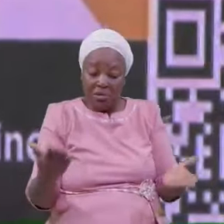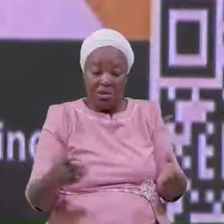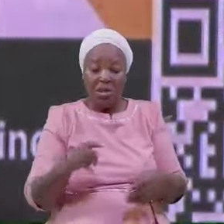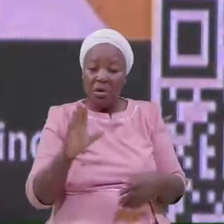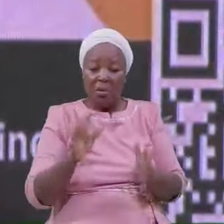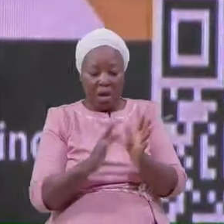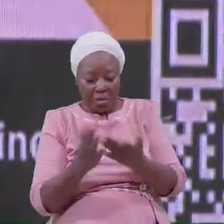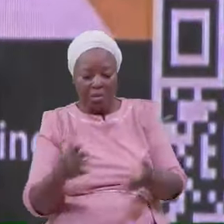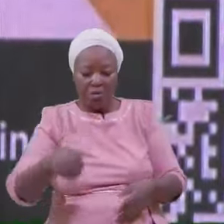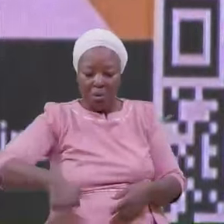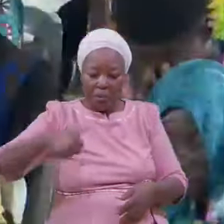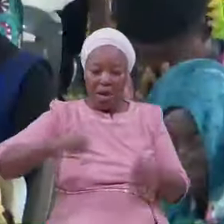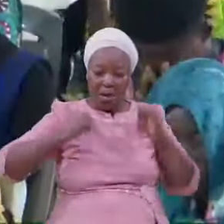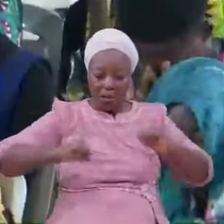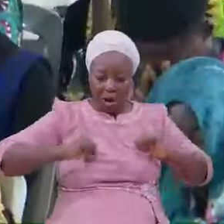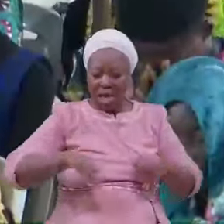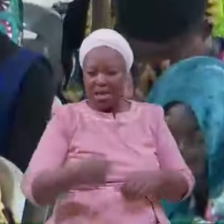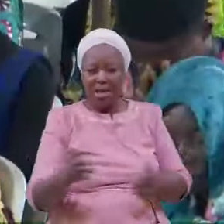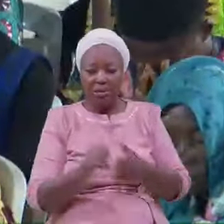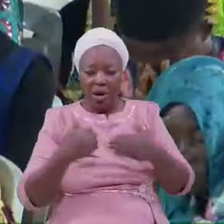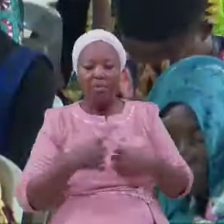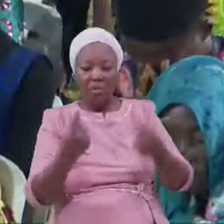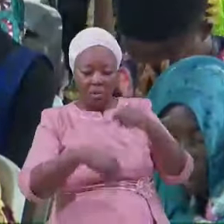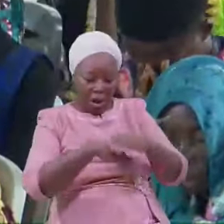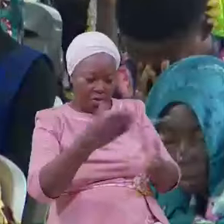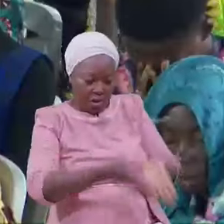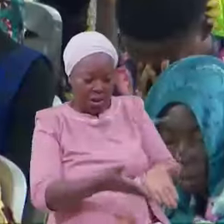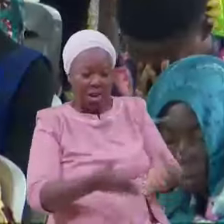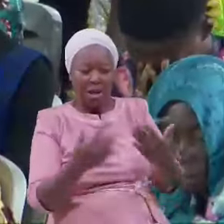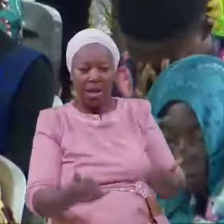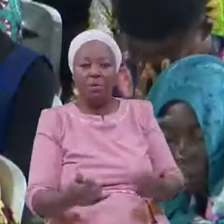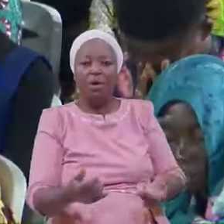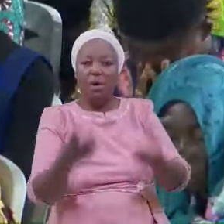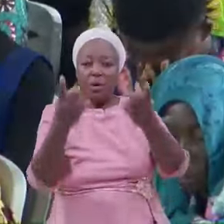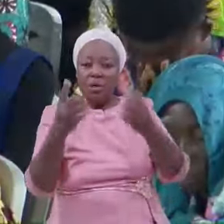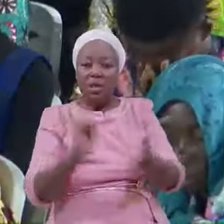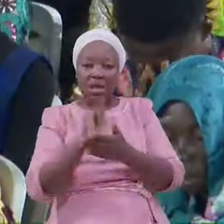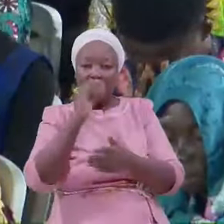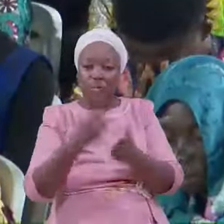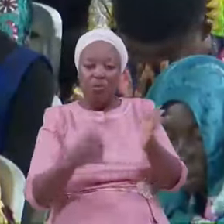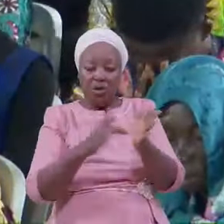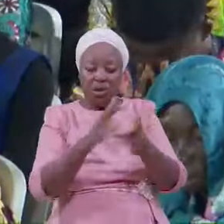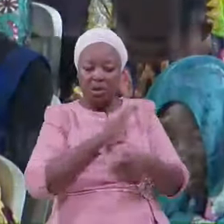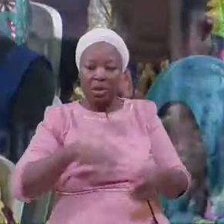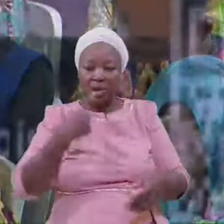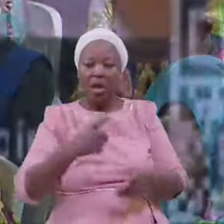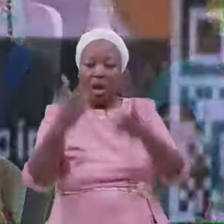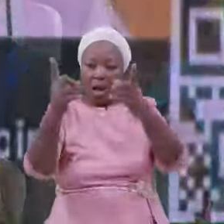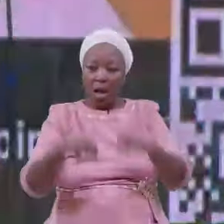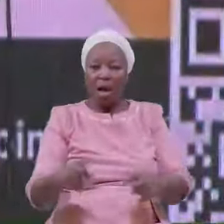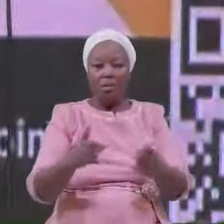in front here. That's what Jesus said, come unto me. At kung nais mong lumapit sa